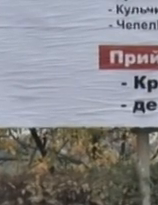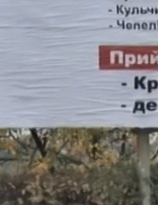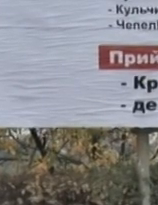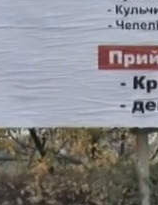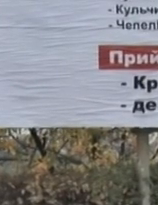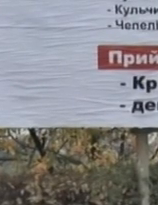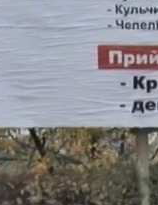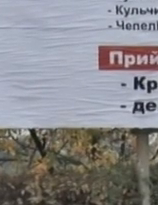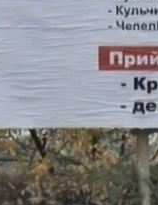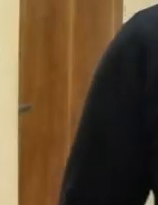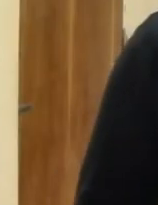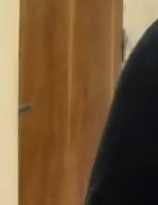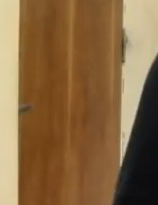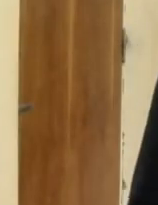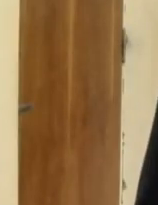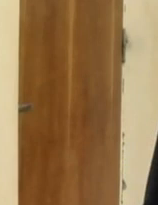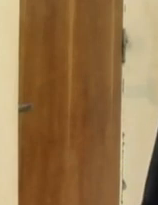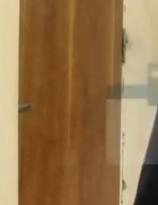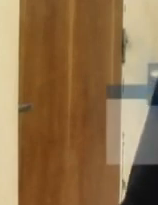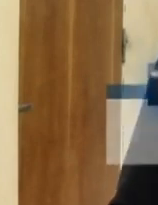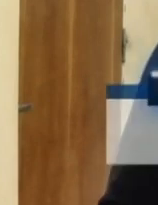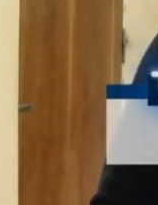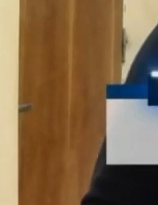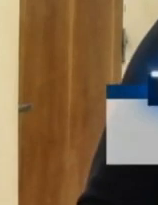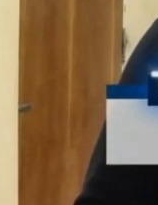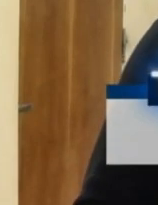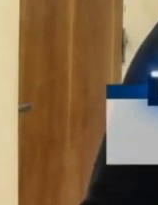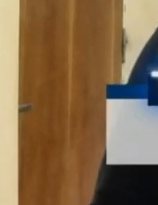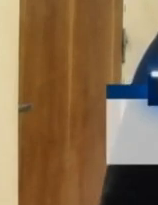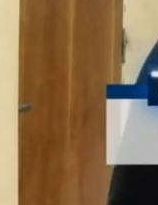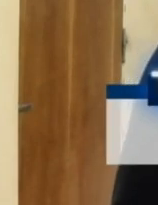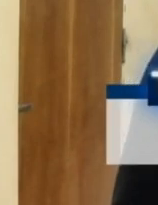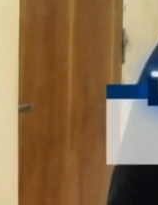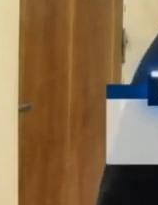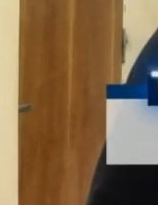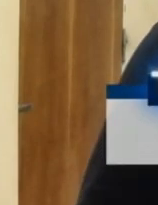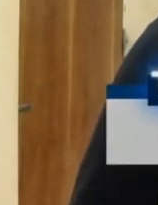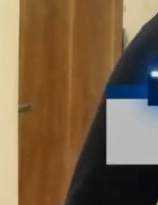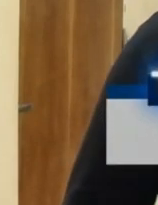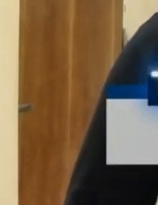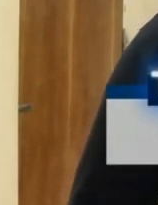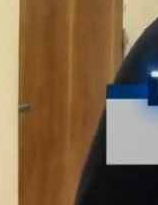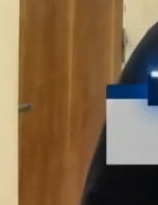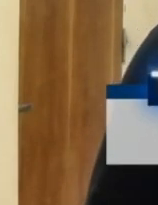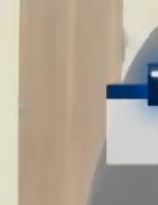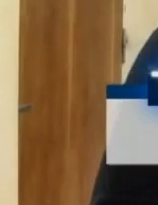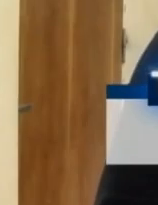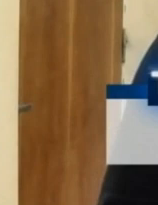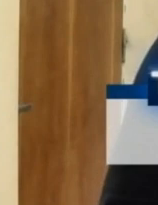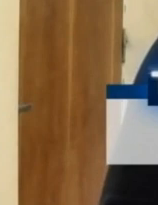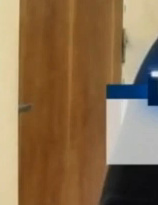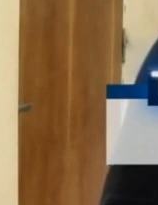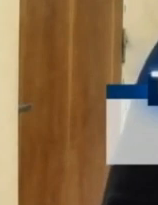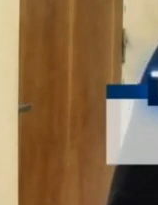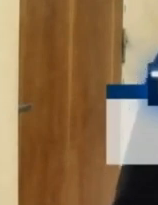виявили бажання шестеро кандидатів. Четверо з них висунуто від політичних партій, двоє – самовисуванців.